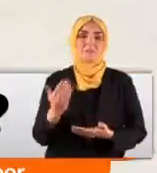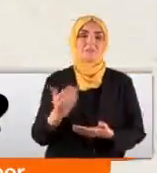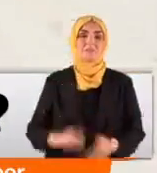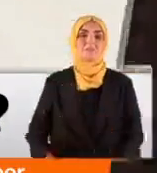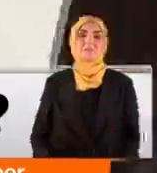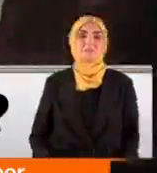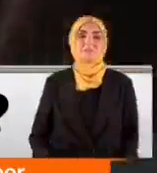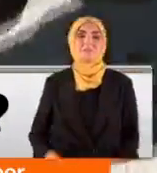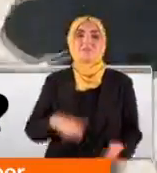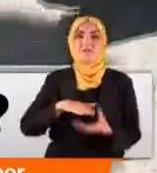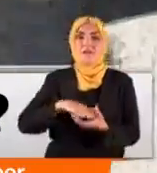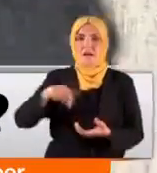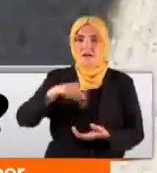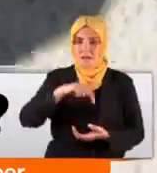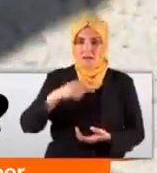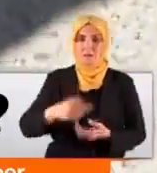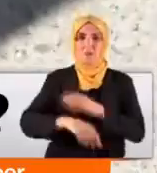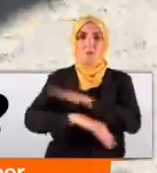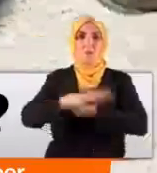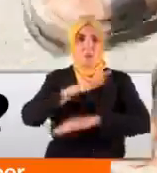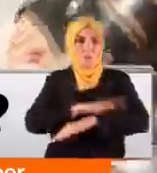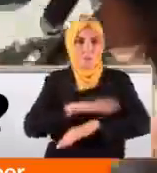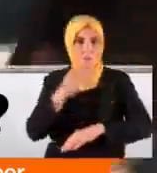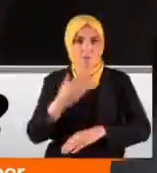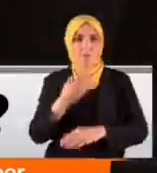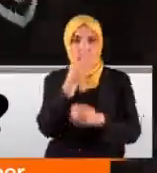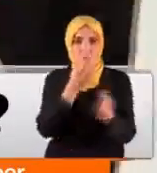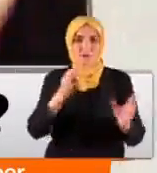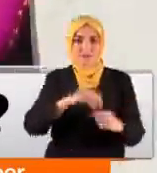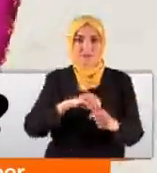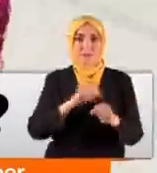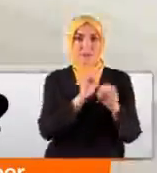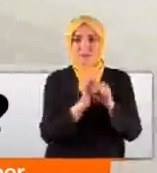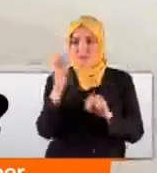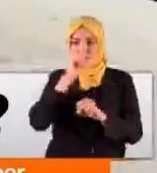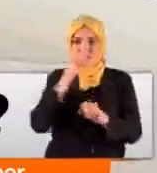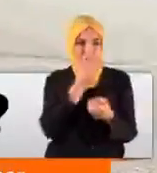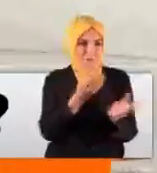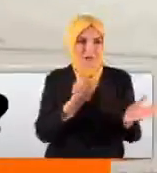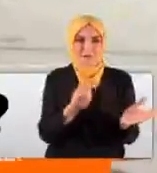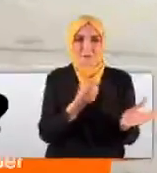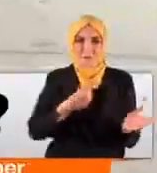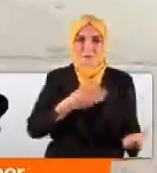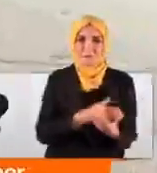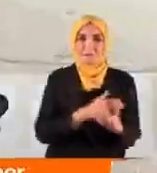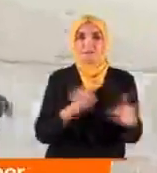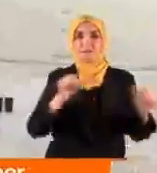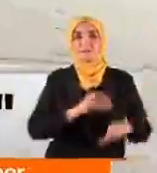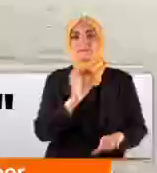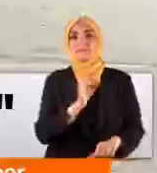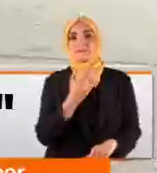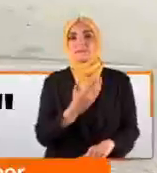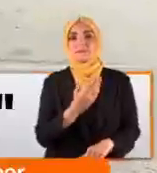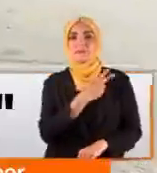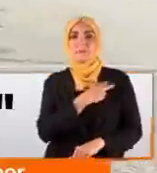ısırdı, kolunu ısırdı bahçede. Şöyle yani pandemiden dolayı bir bahçemiz var, oraya bile çıkamıyoruz. Belediye zaten başını almış